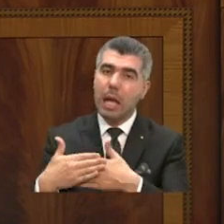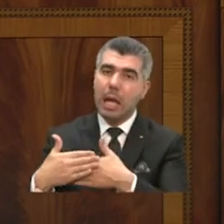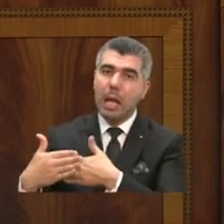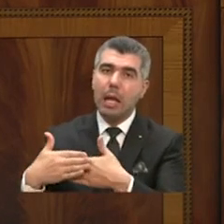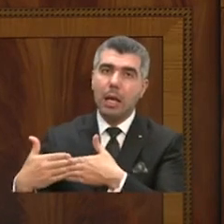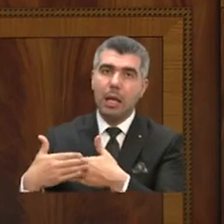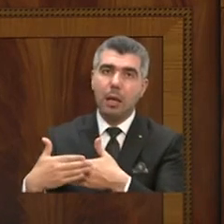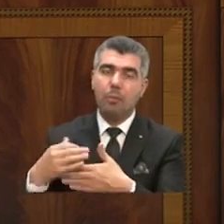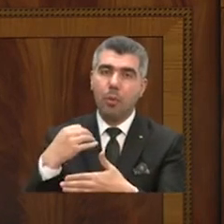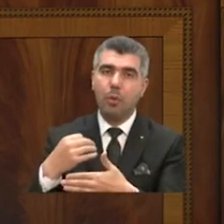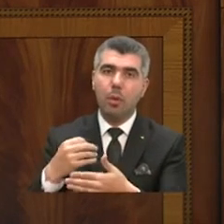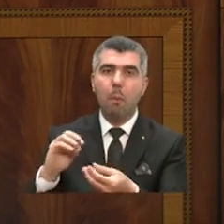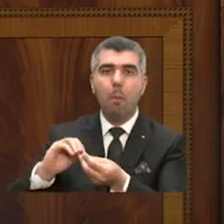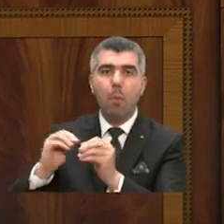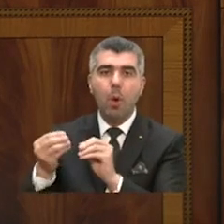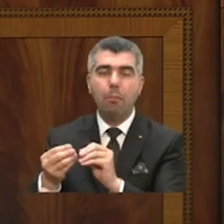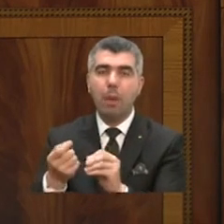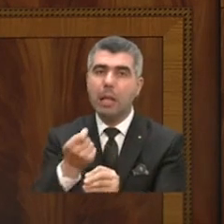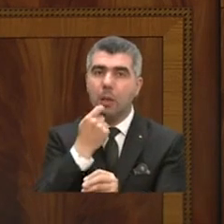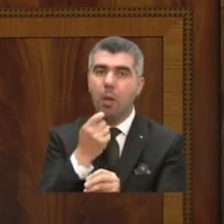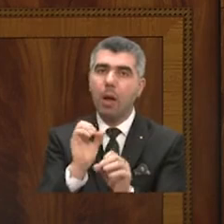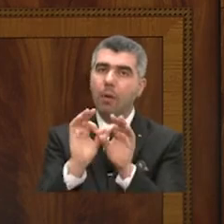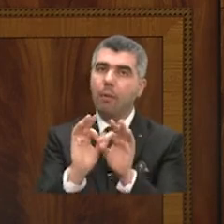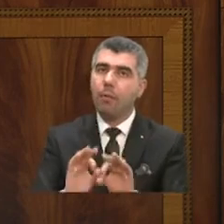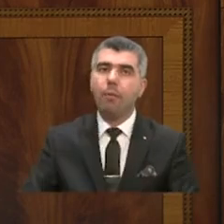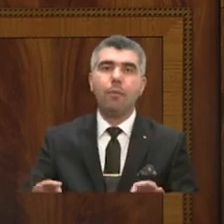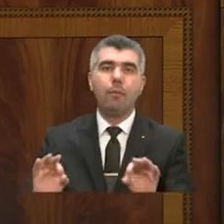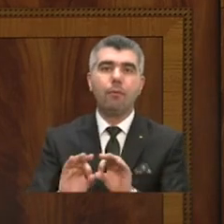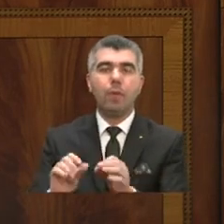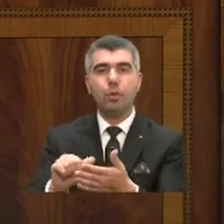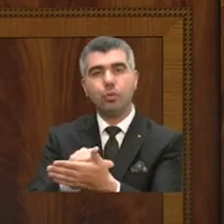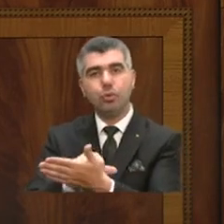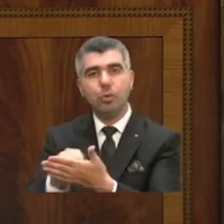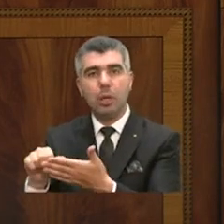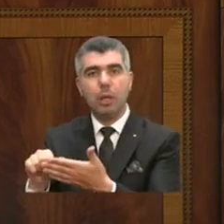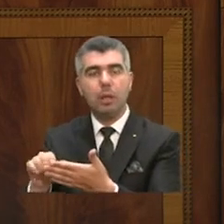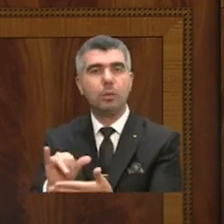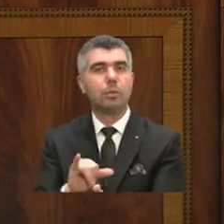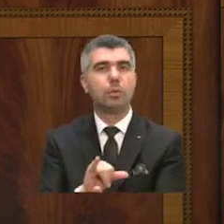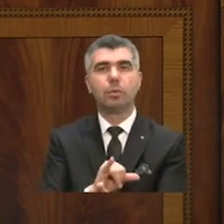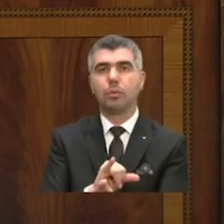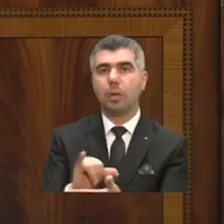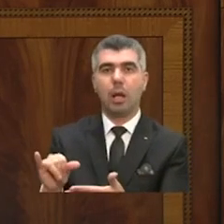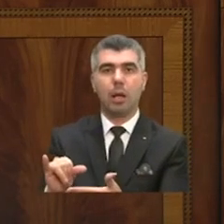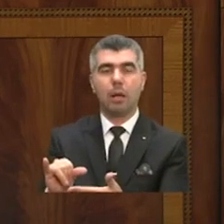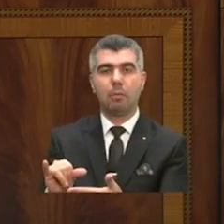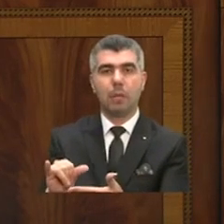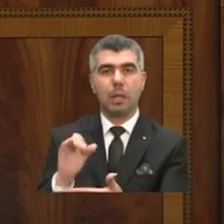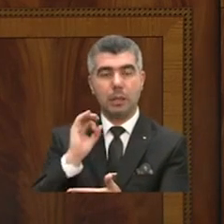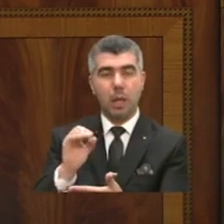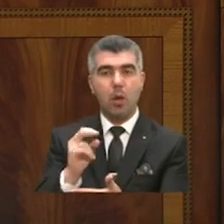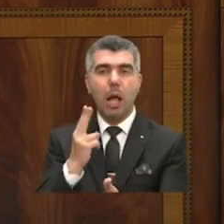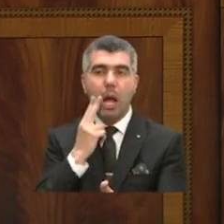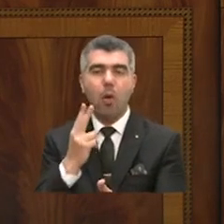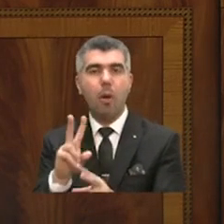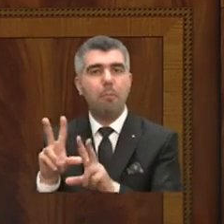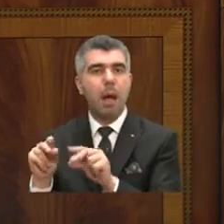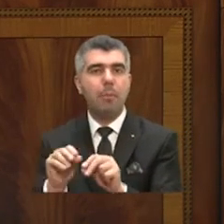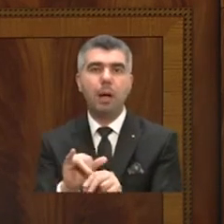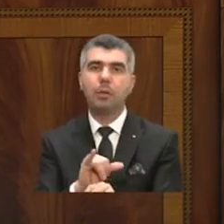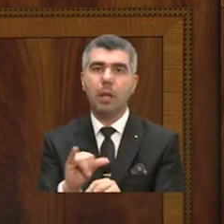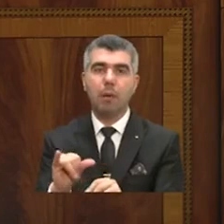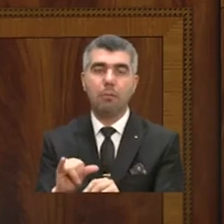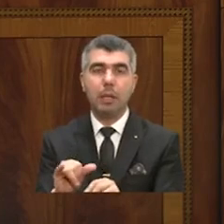كذا ما بقاش عنده مشكل نتاع الدواء ما تلاش، غادي يشري الدواء في الديطاي بحال اللي تيمشي يشري الكارو ولا شي حاجه من هذا القبيل. دابا راه